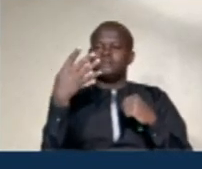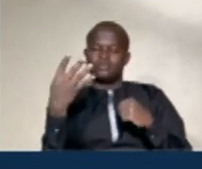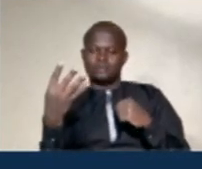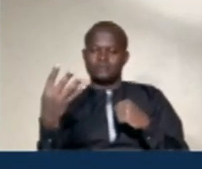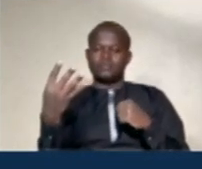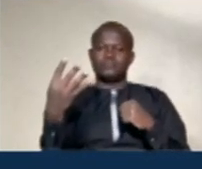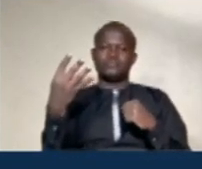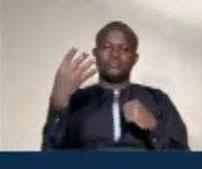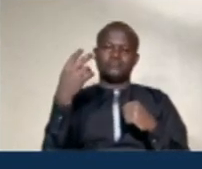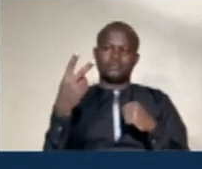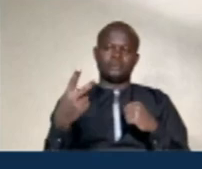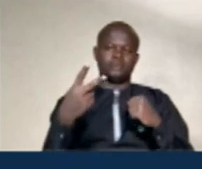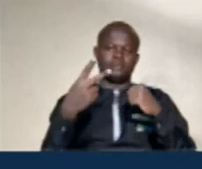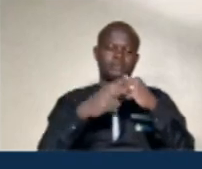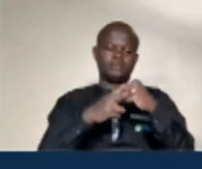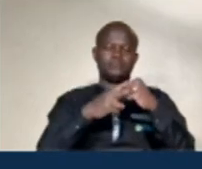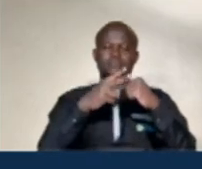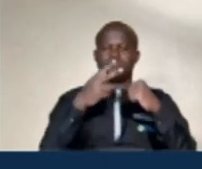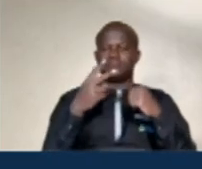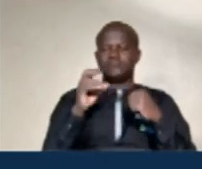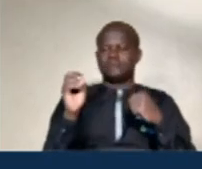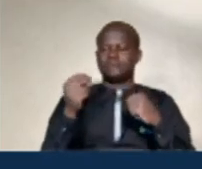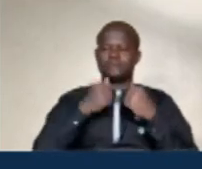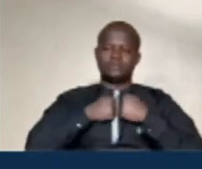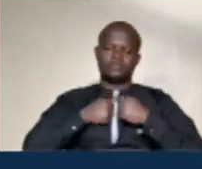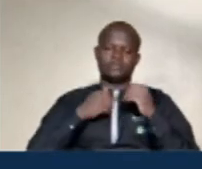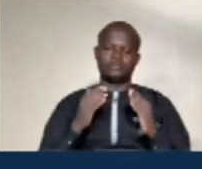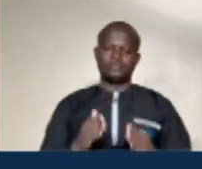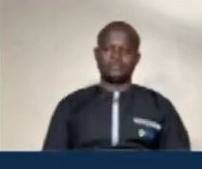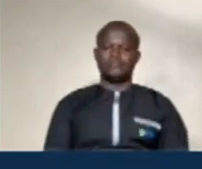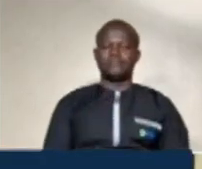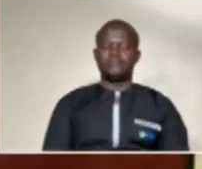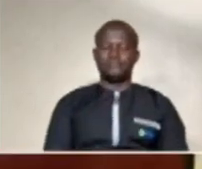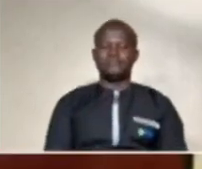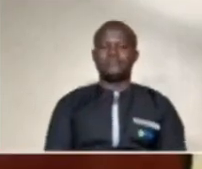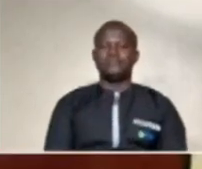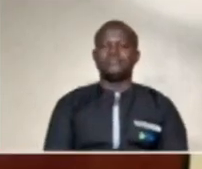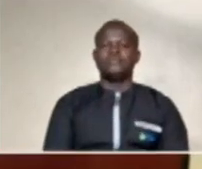$9,150,000 n'ibihumbi 700 by'amafaranga y'u Rwanda. Mbabazi Dorothy mu karere ka Rulindo.